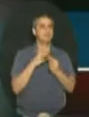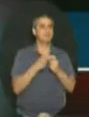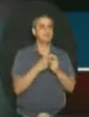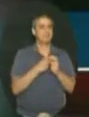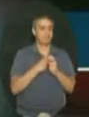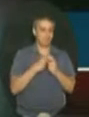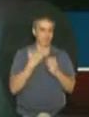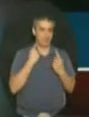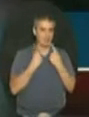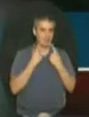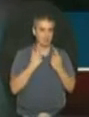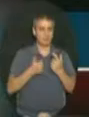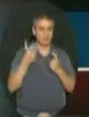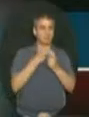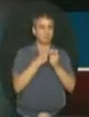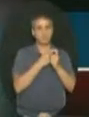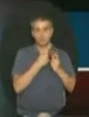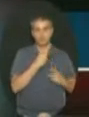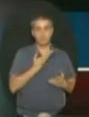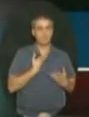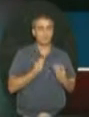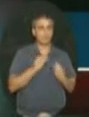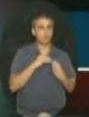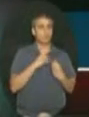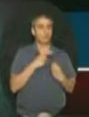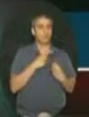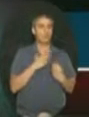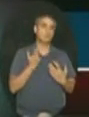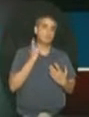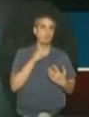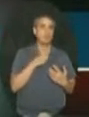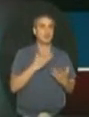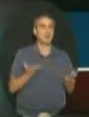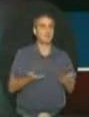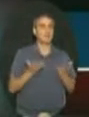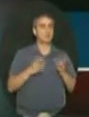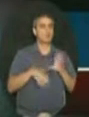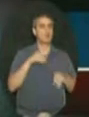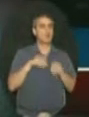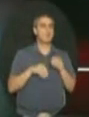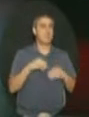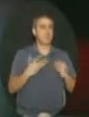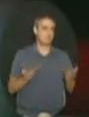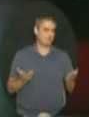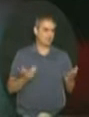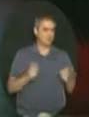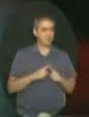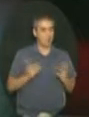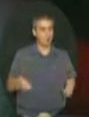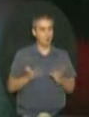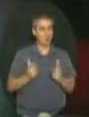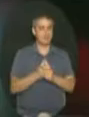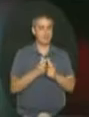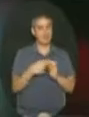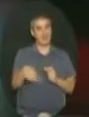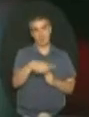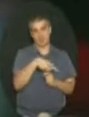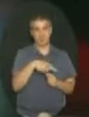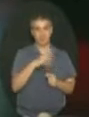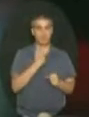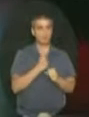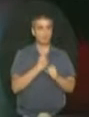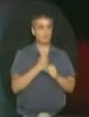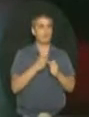לסיעות. היה דיון בין ראשי הסיעות על כך שיקבלו תוספת, מה שנקרא עידוד פריימרי, זה תמרוץ למפלגות